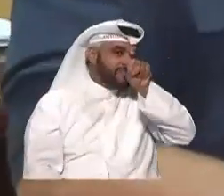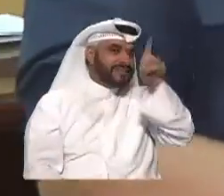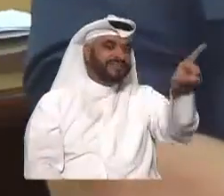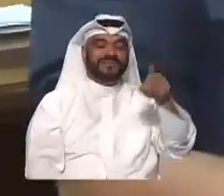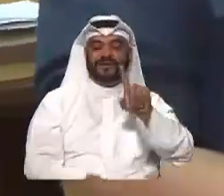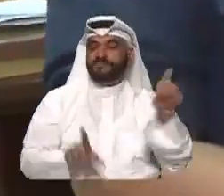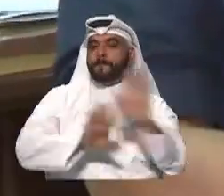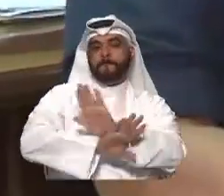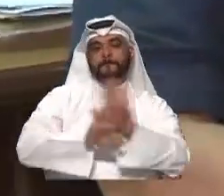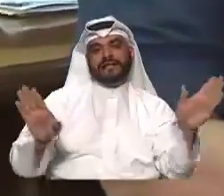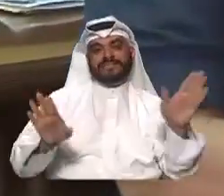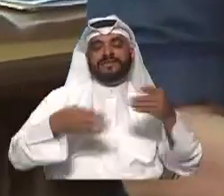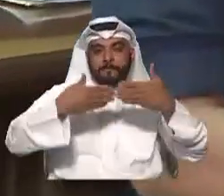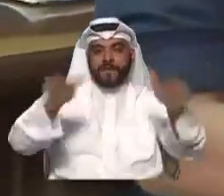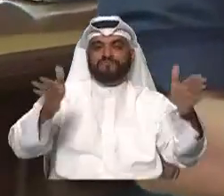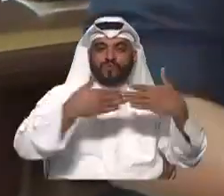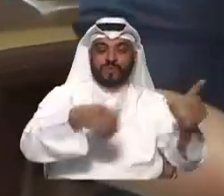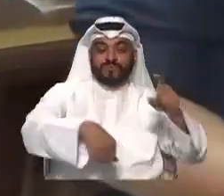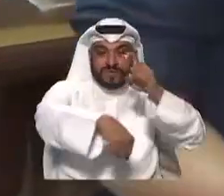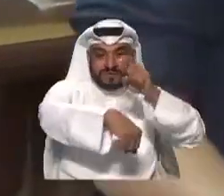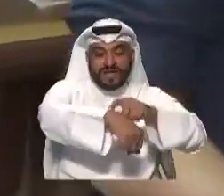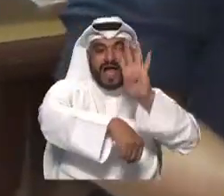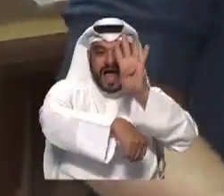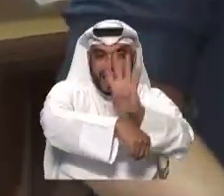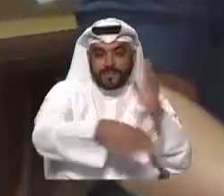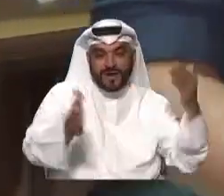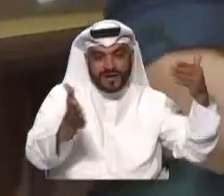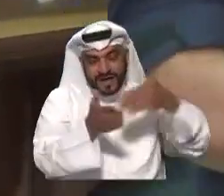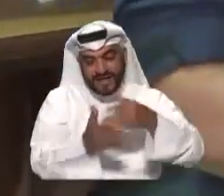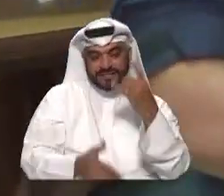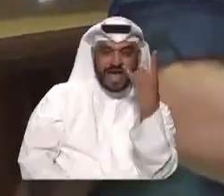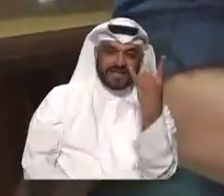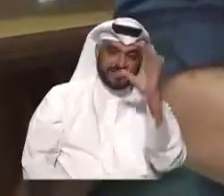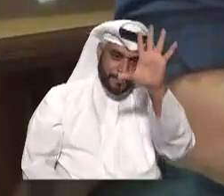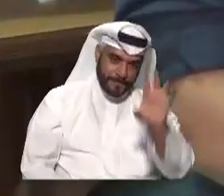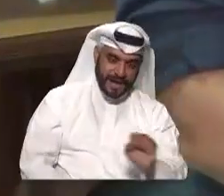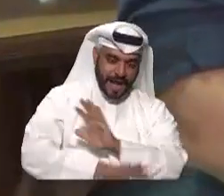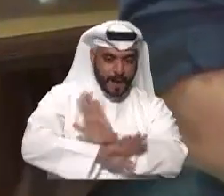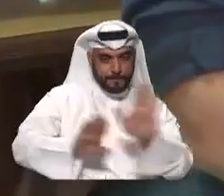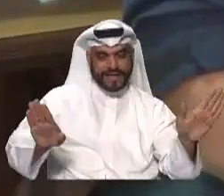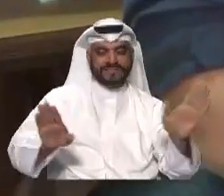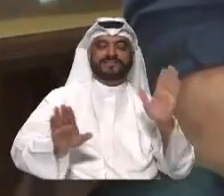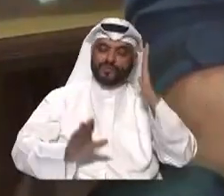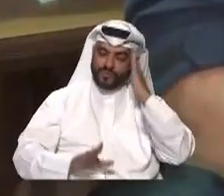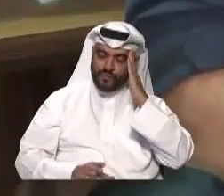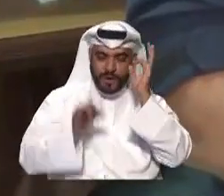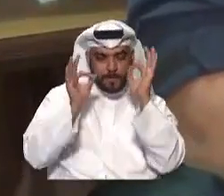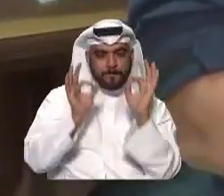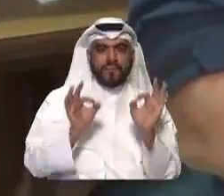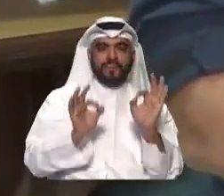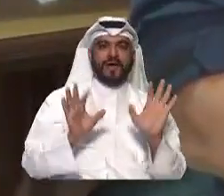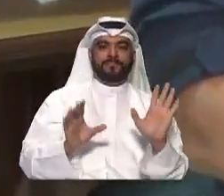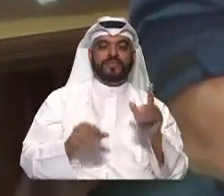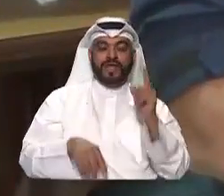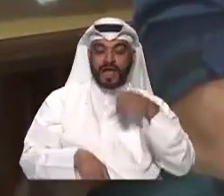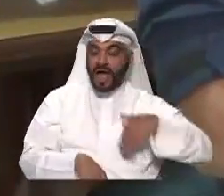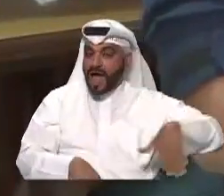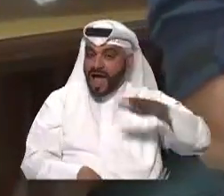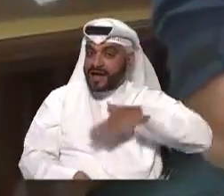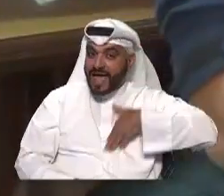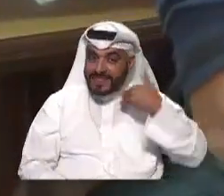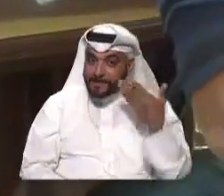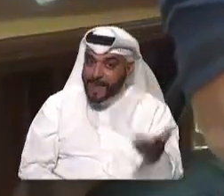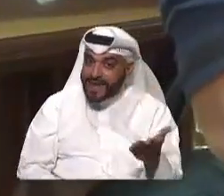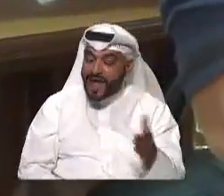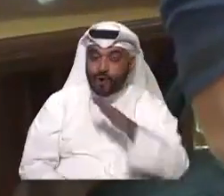ما شرحت لك ووضحت لك، ونفس الشروط ونفس الالتزامات اللي احنا أقروها لنا مجلس الوزراء. عميد